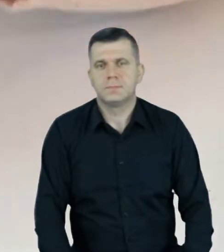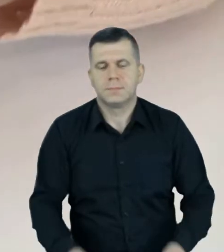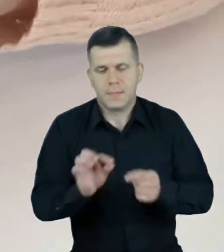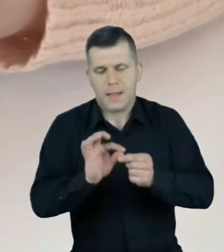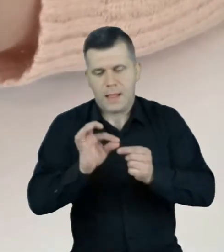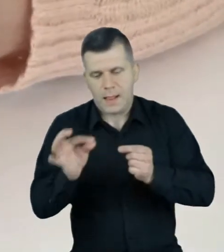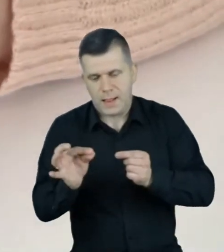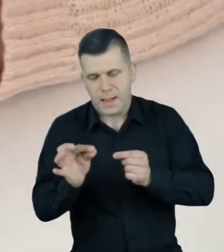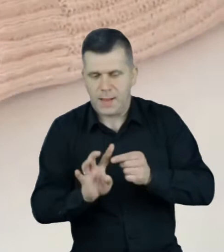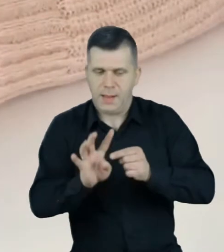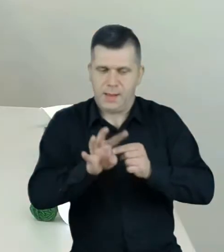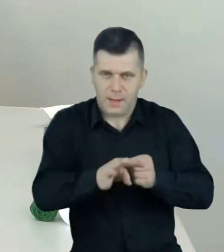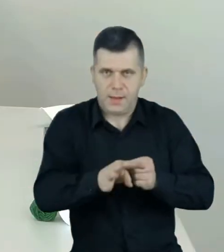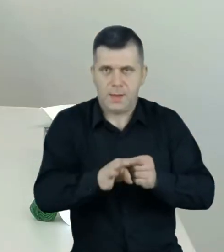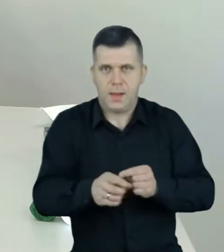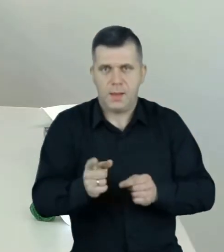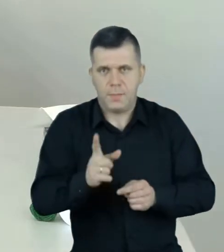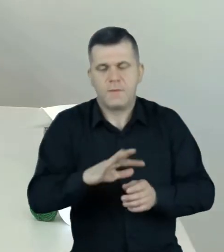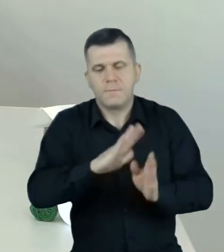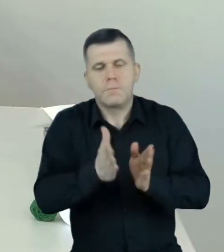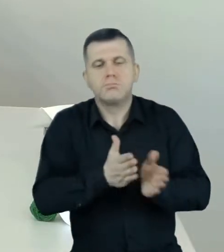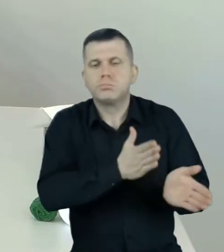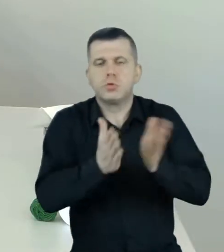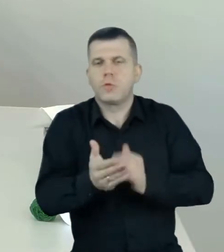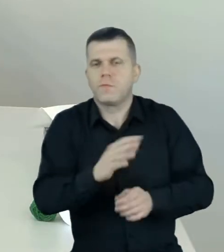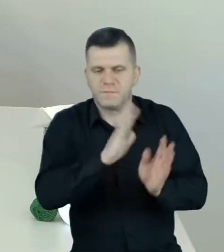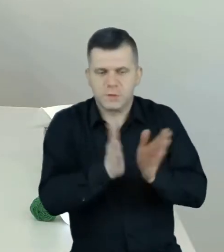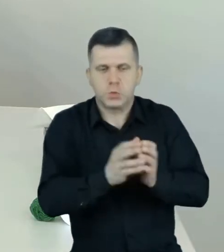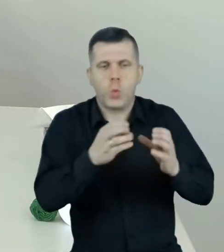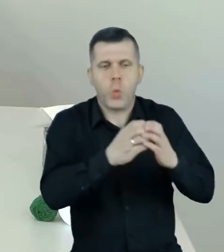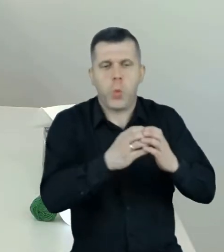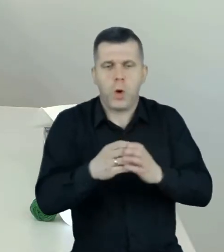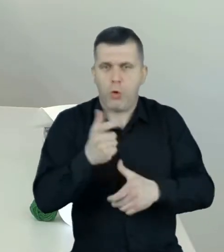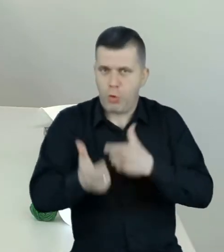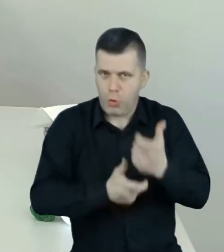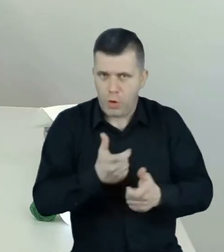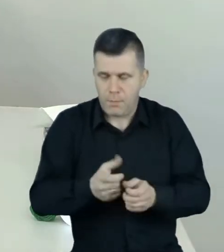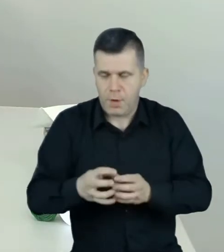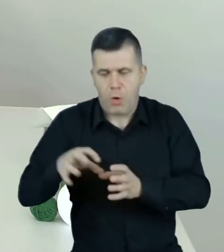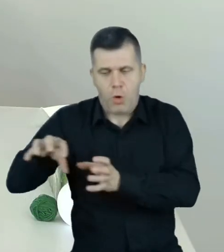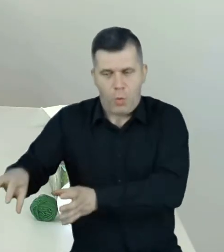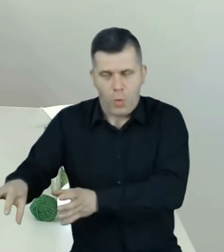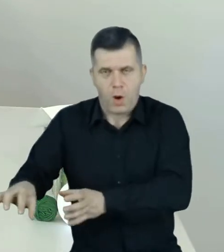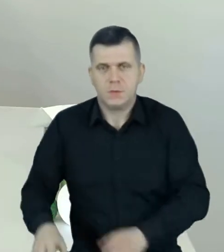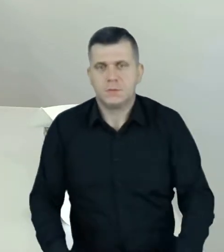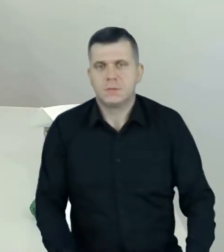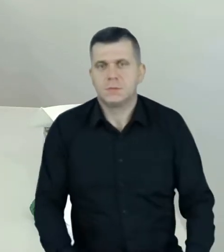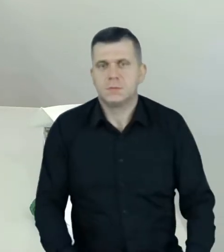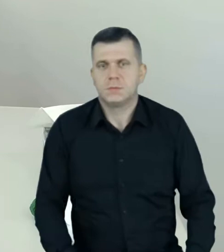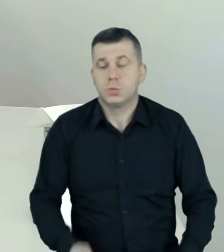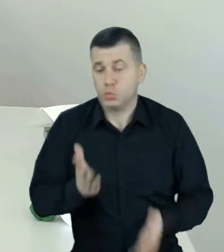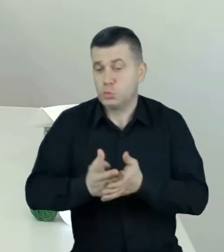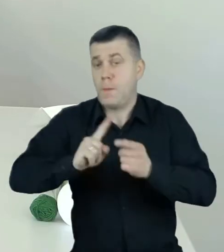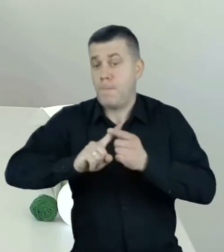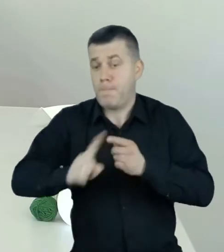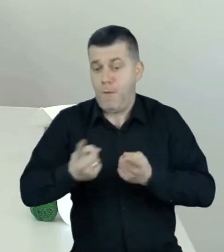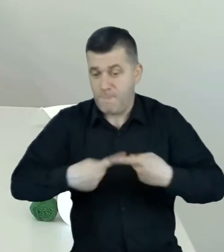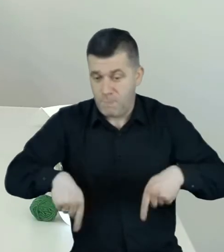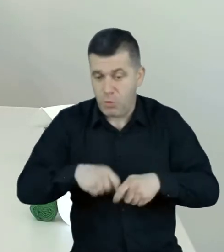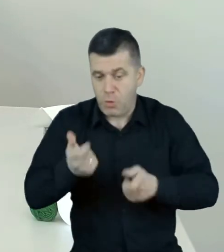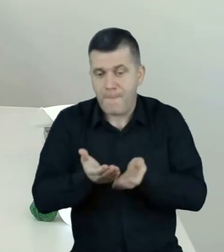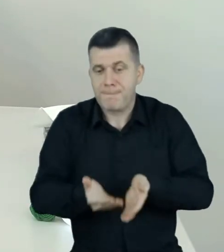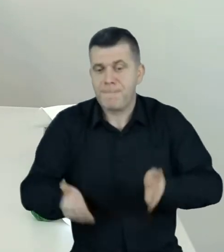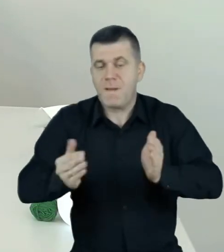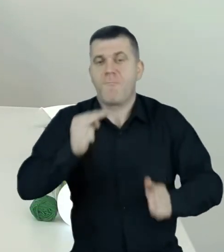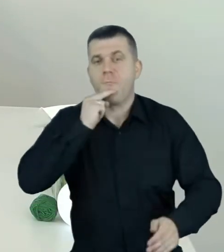odkładamy go na bok możemy sobie najpierw przygotować wszystkie kulki odłożyć na bok a po ich wykonaniu